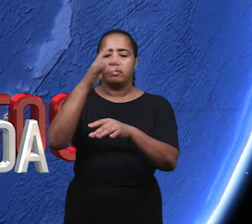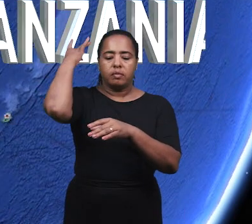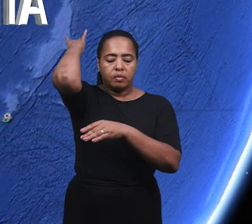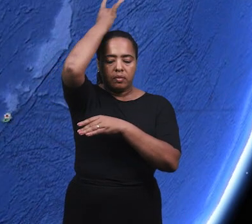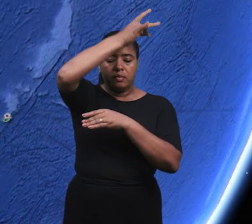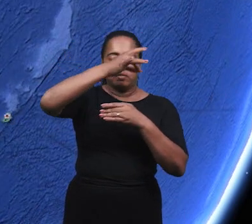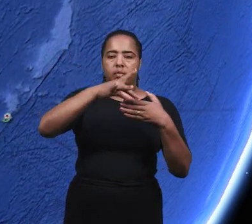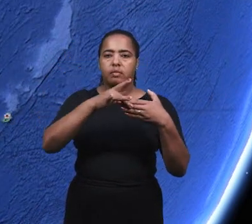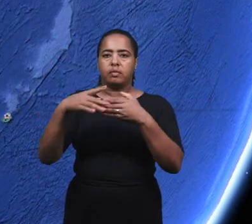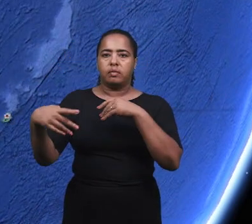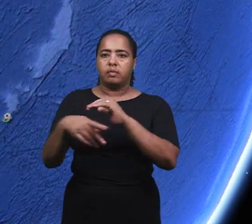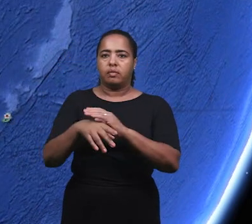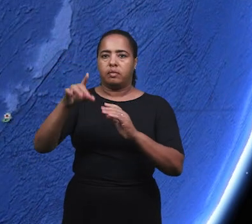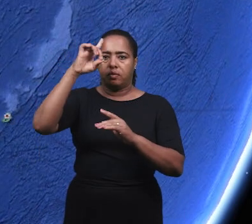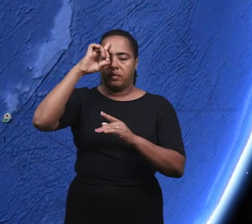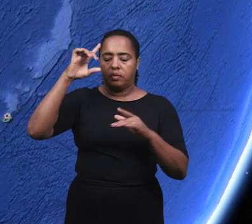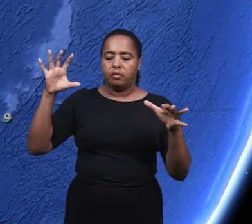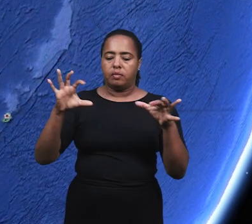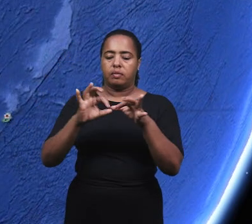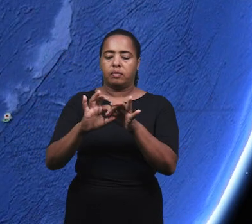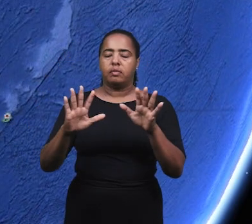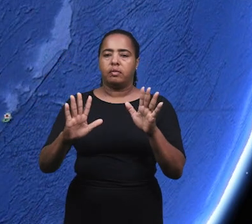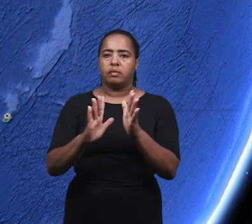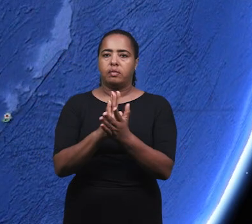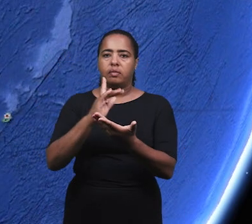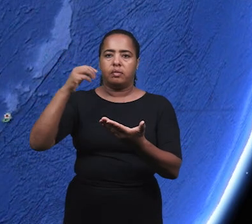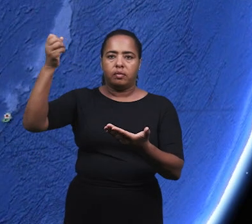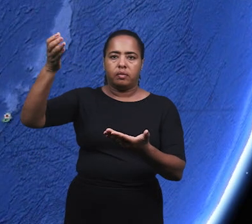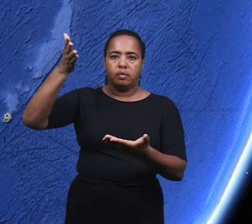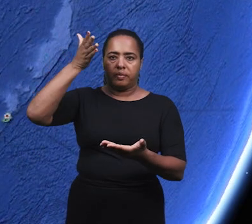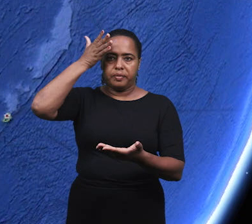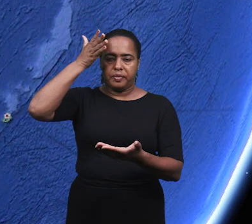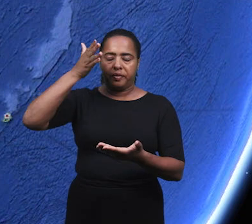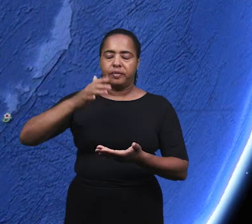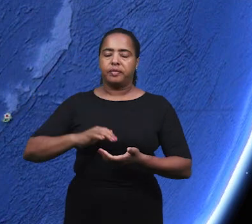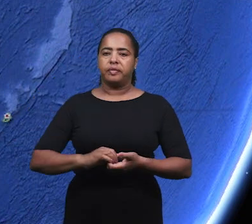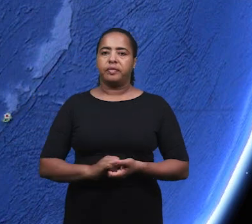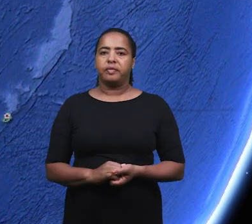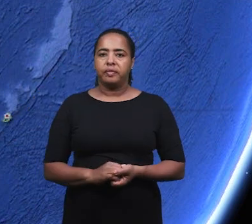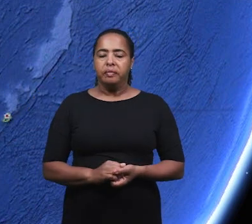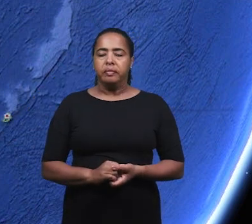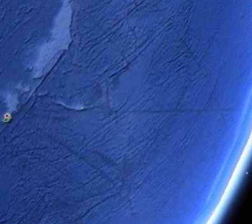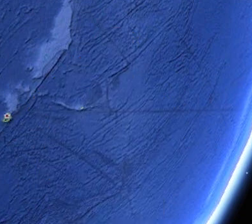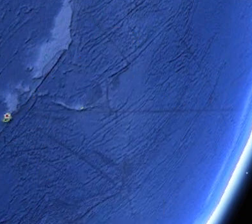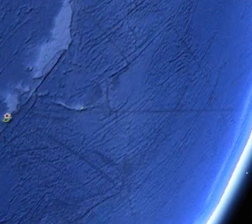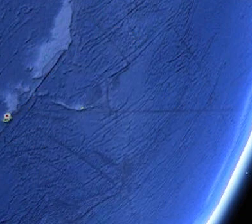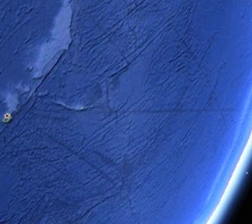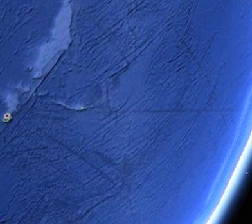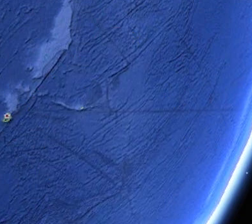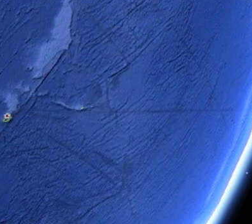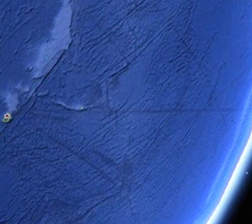la direction du Saint-Esprit de Dieu et unies par la parole vivante.